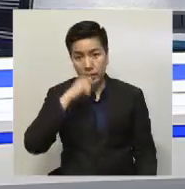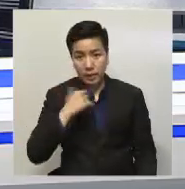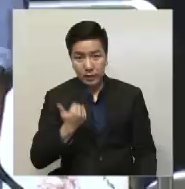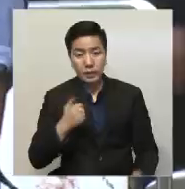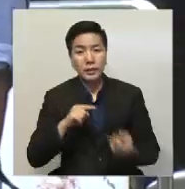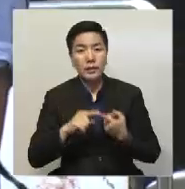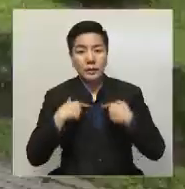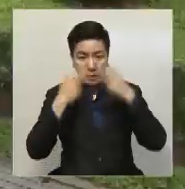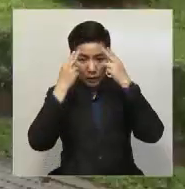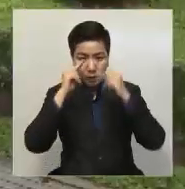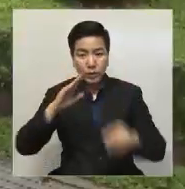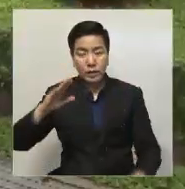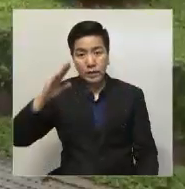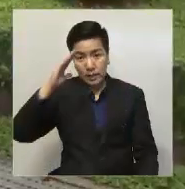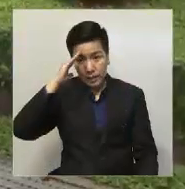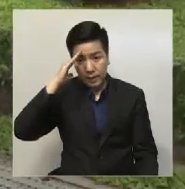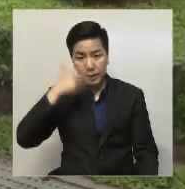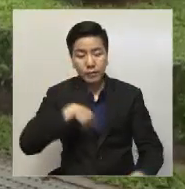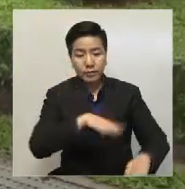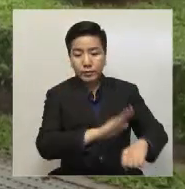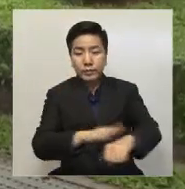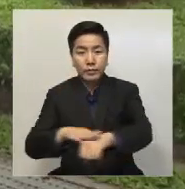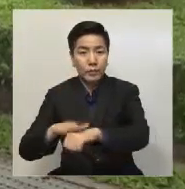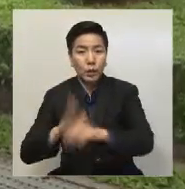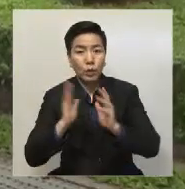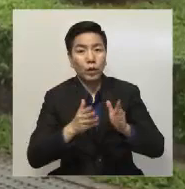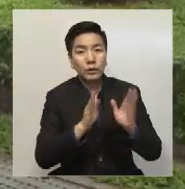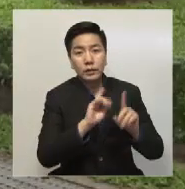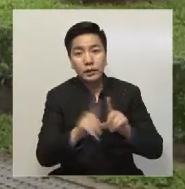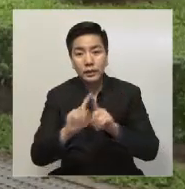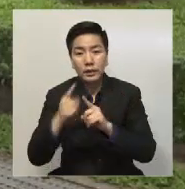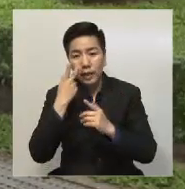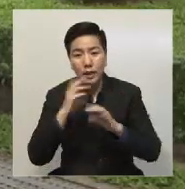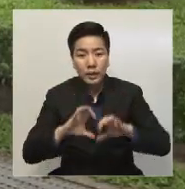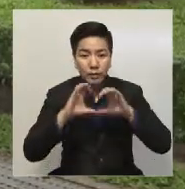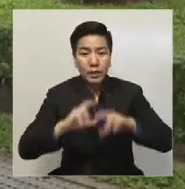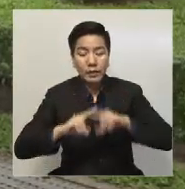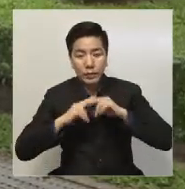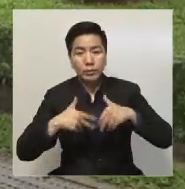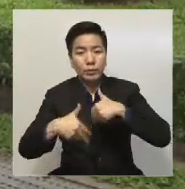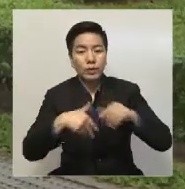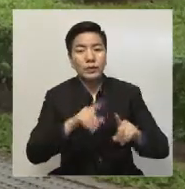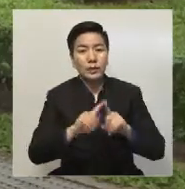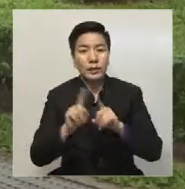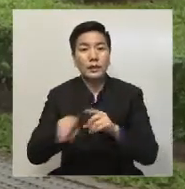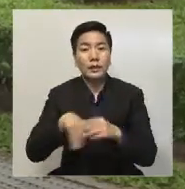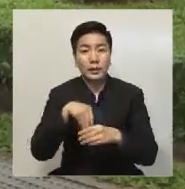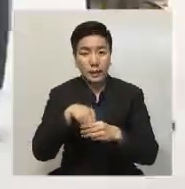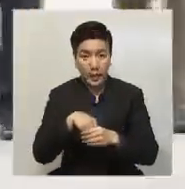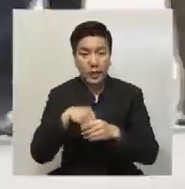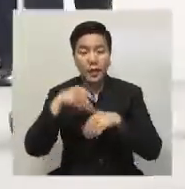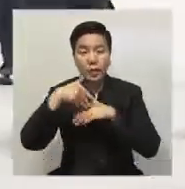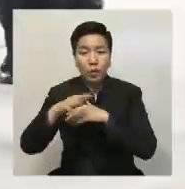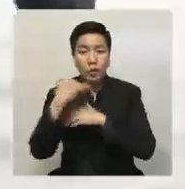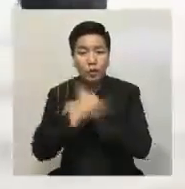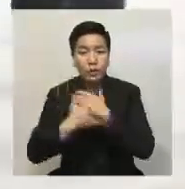โดยพลเอกประยุทธ์จันทร์โอชานายกรัฐมนตรีเชิญชวนทุกภาคส่วนทั้งภาครัฐภาคเอกชนและประชาชนทั้งในประเทศและต่